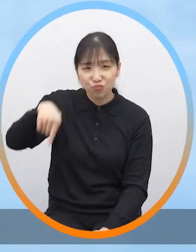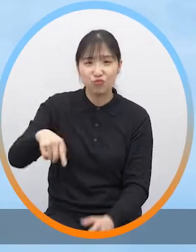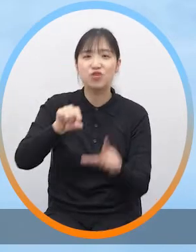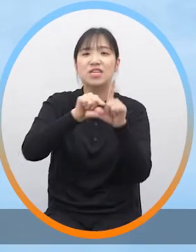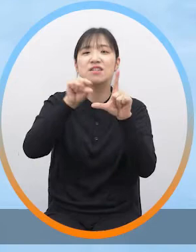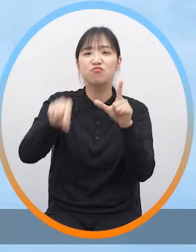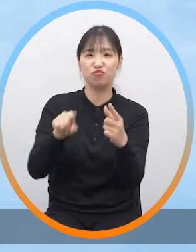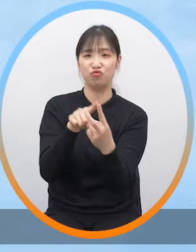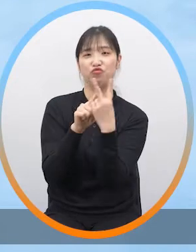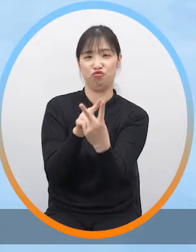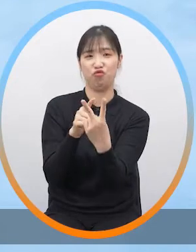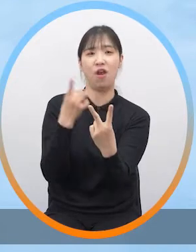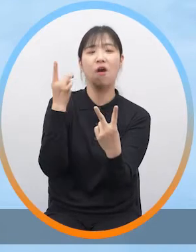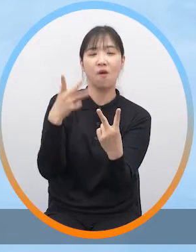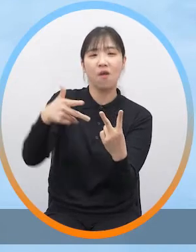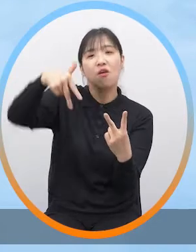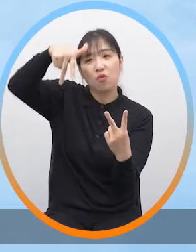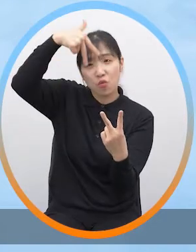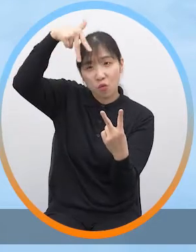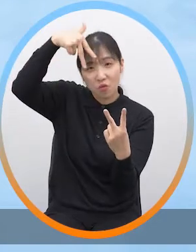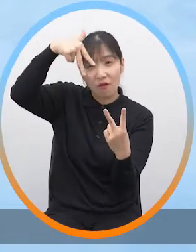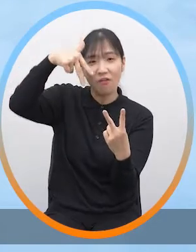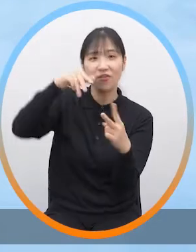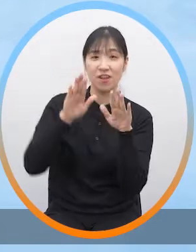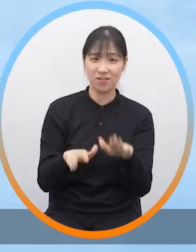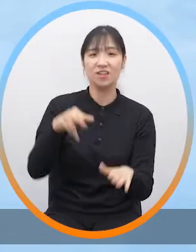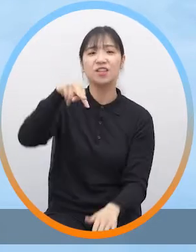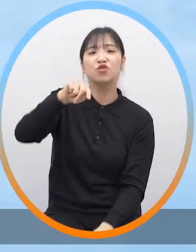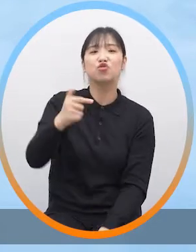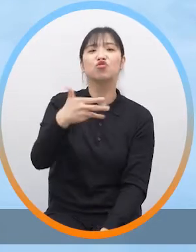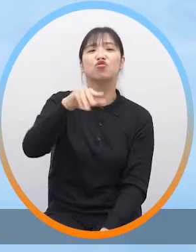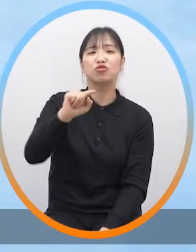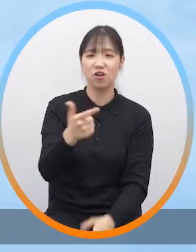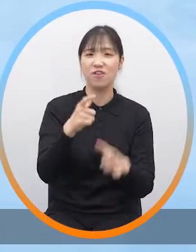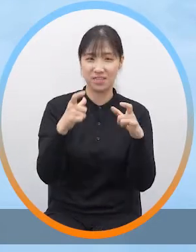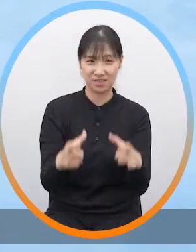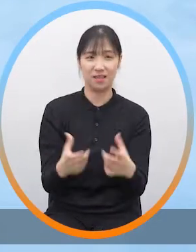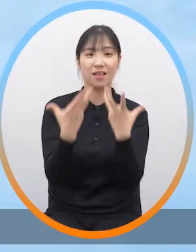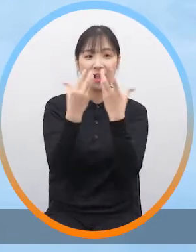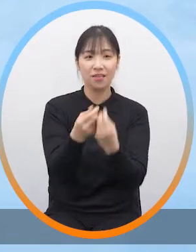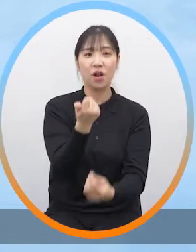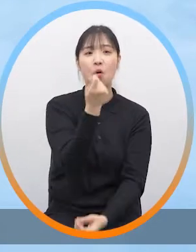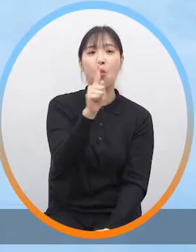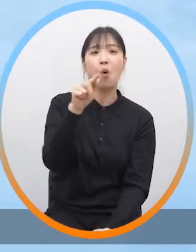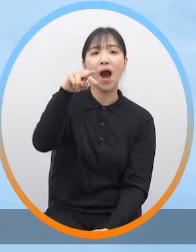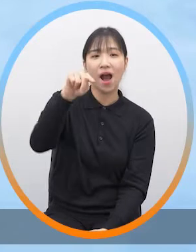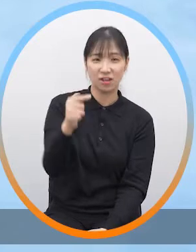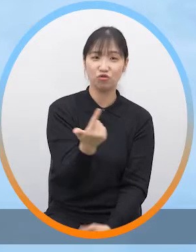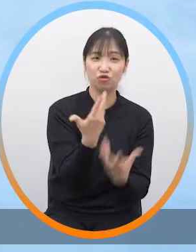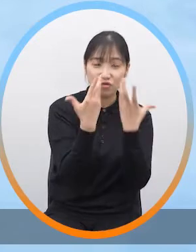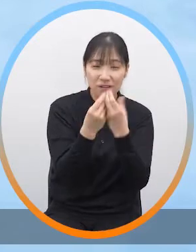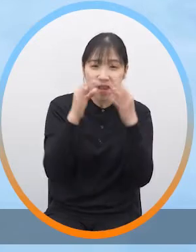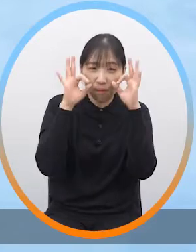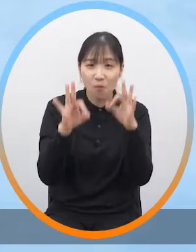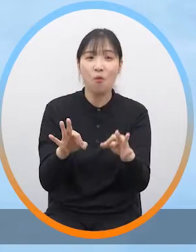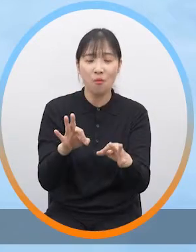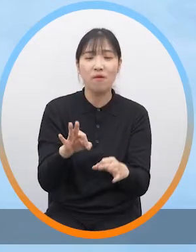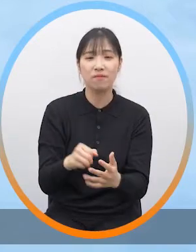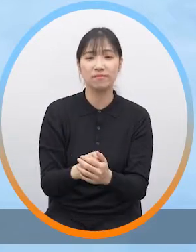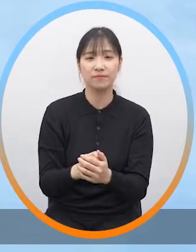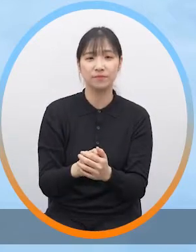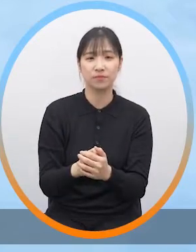개가 원래 현재의 순천에 있던 군입니다. 예를 들어서 화순을 예로 들어도